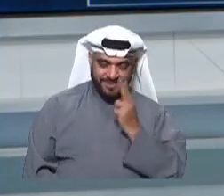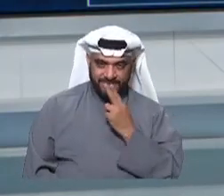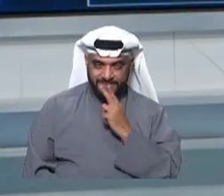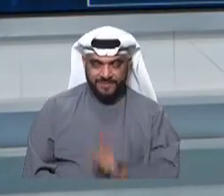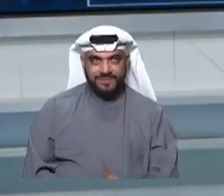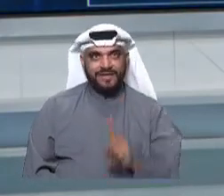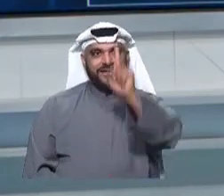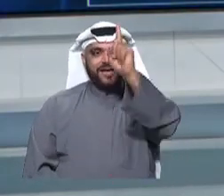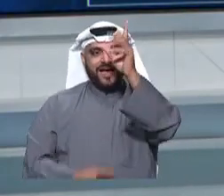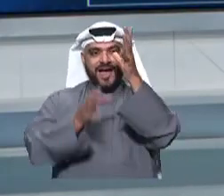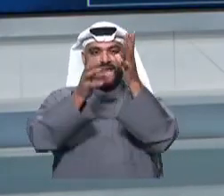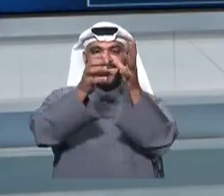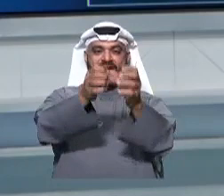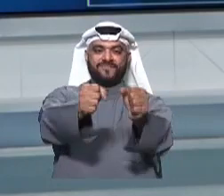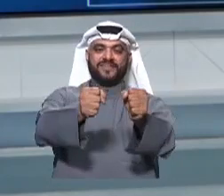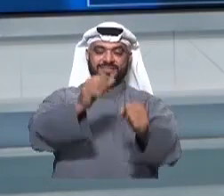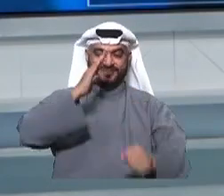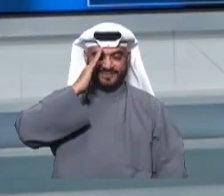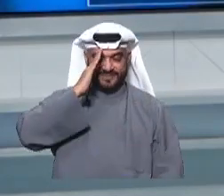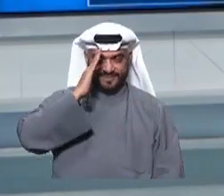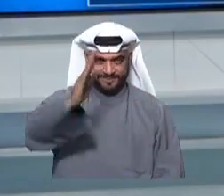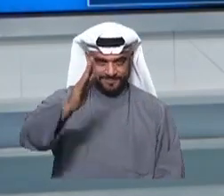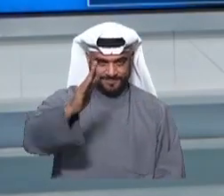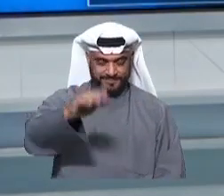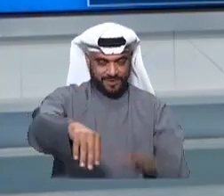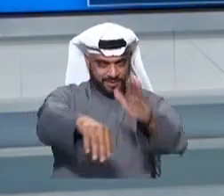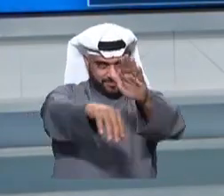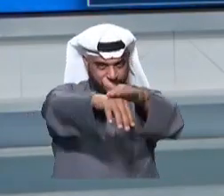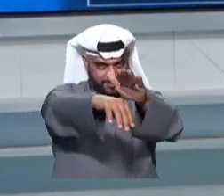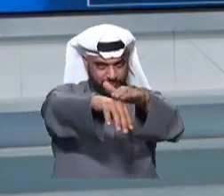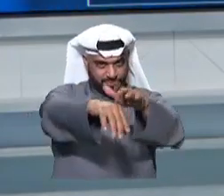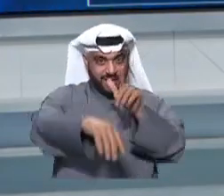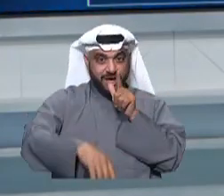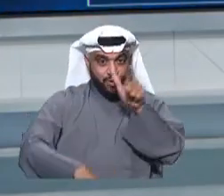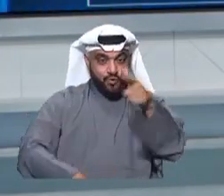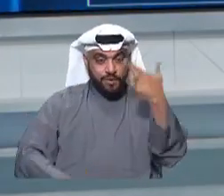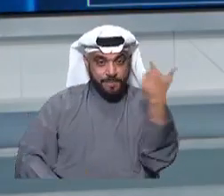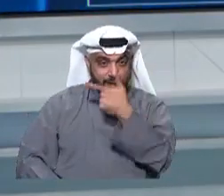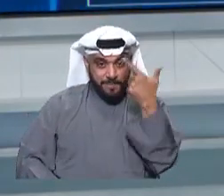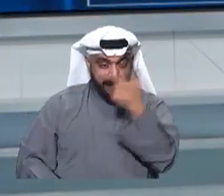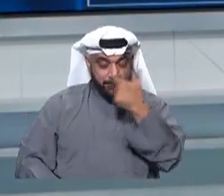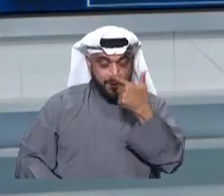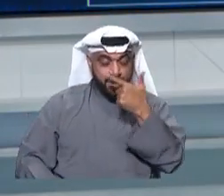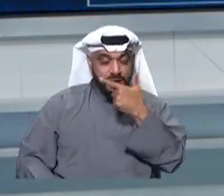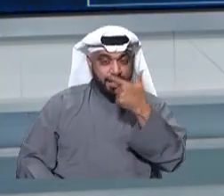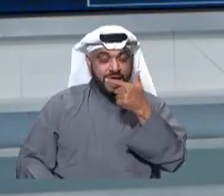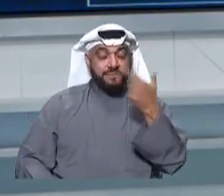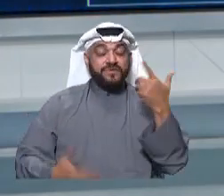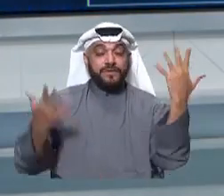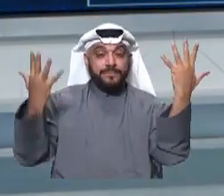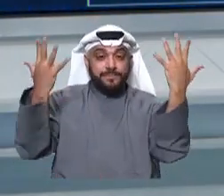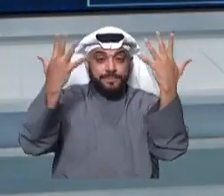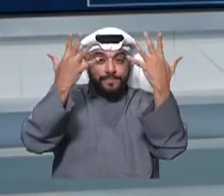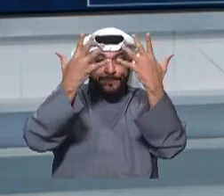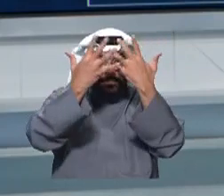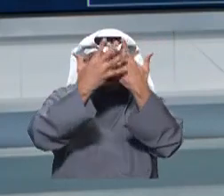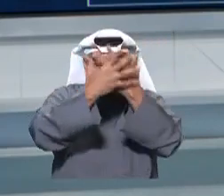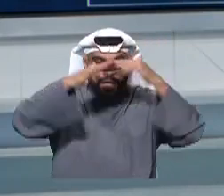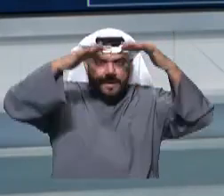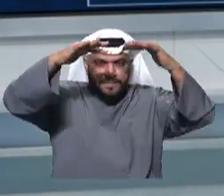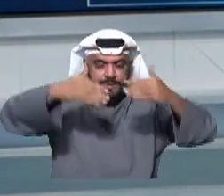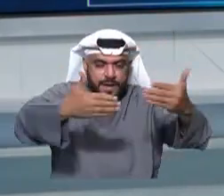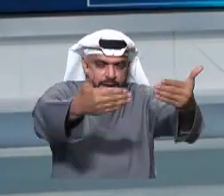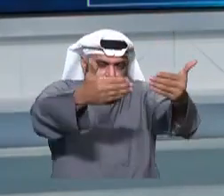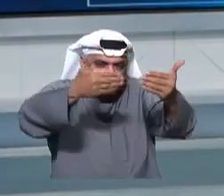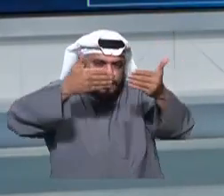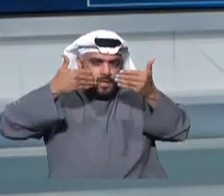تنتهي جولتنا الجوية، لكن نحب نرد ونأكد على تشكل الضباب على معظم المناطق، واللي أيضا أدى إلى تراجع وتدني في